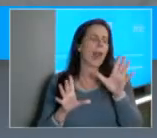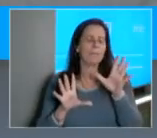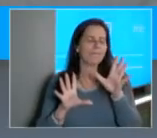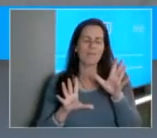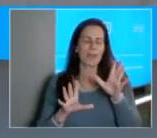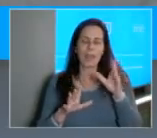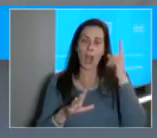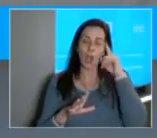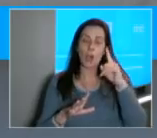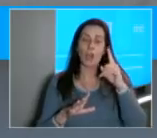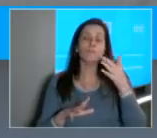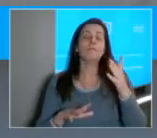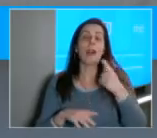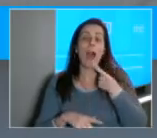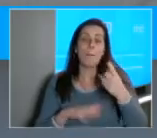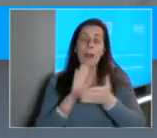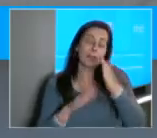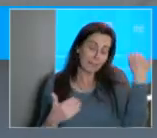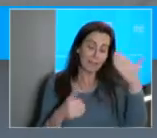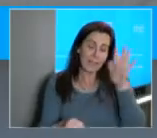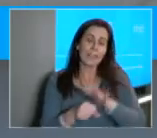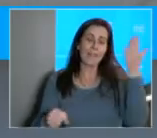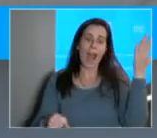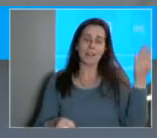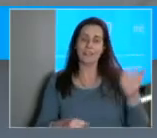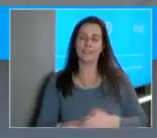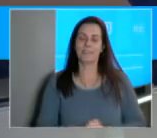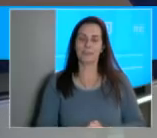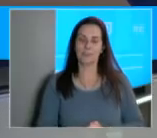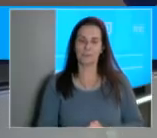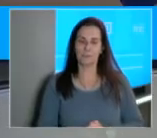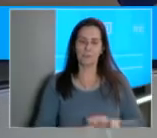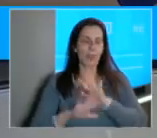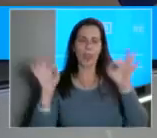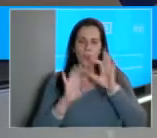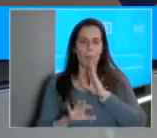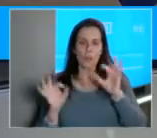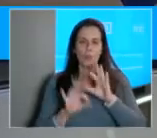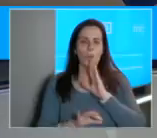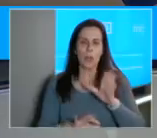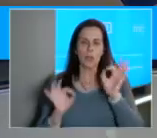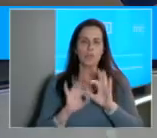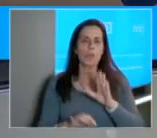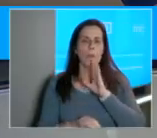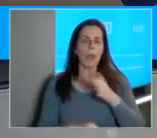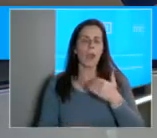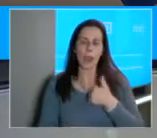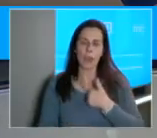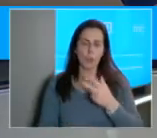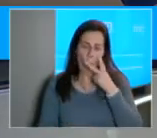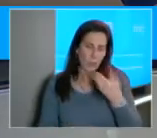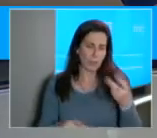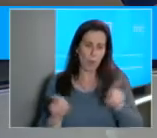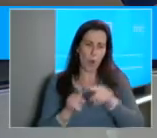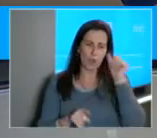אותם, אין לך מושג, אכלת אותה, תכנסי לבונקר, אין שום בעיה, עוד שנייה אחת, אין שום בעיה, אני רואה את זה